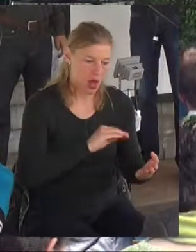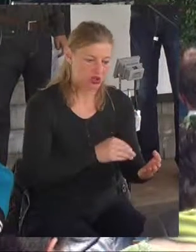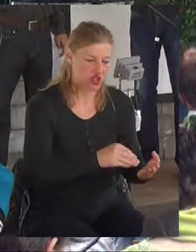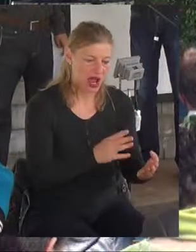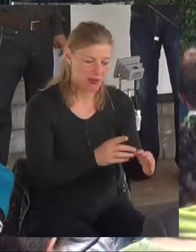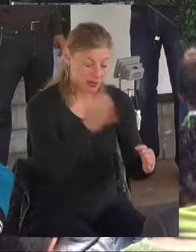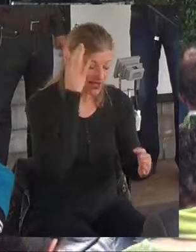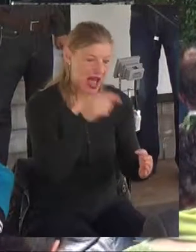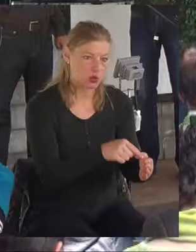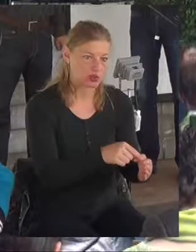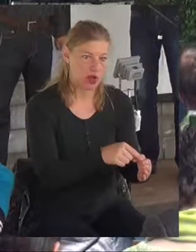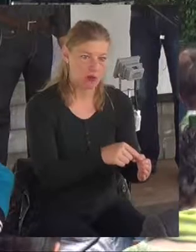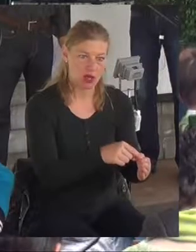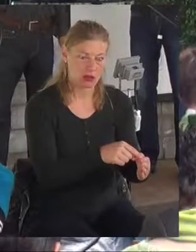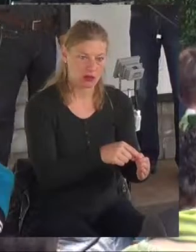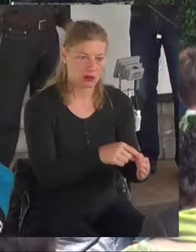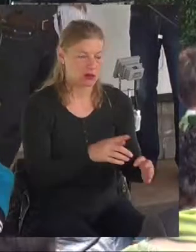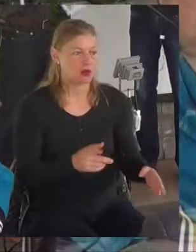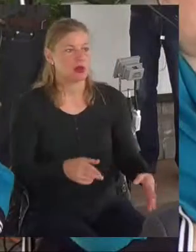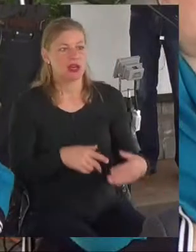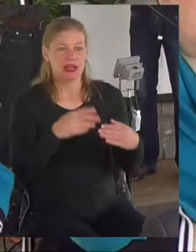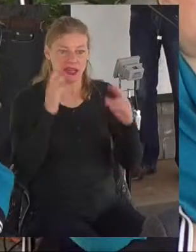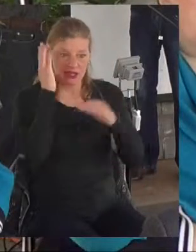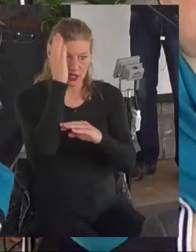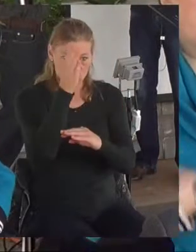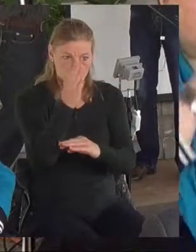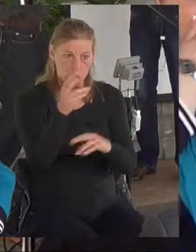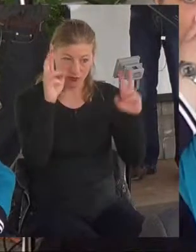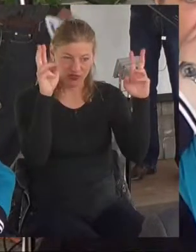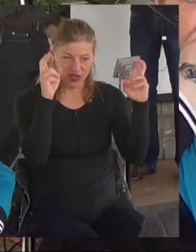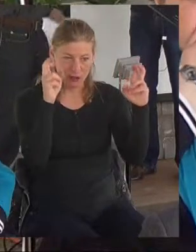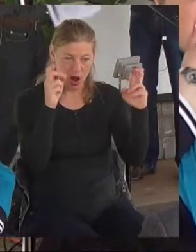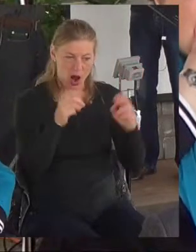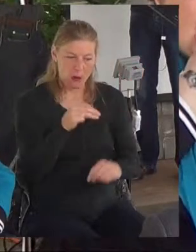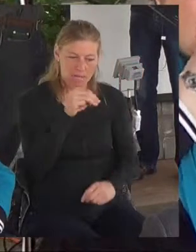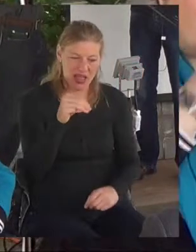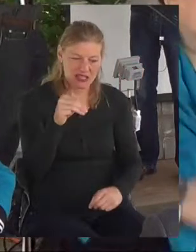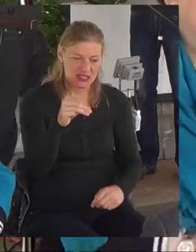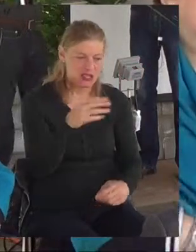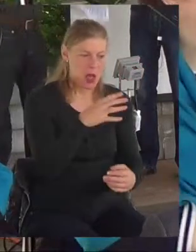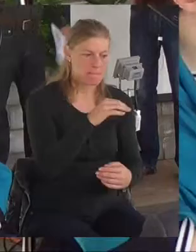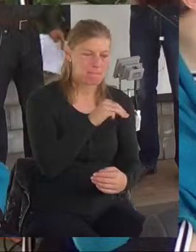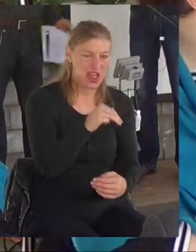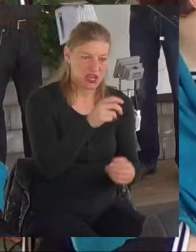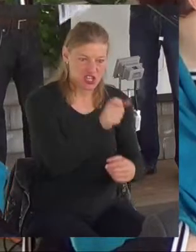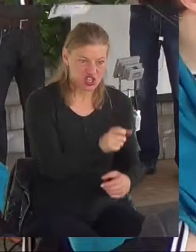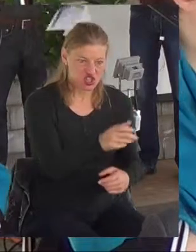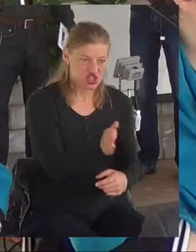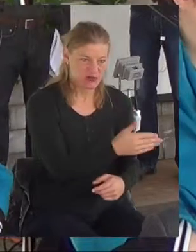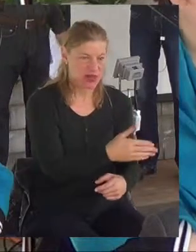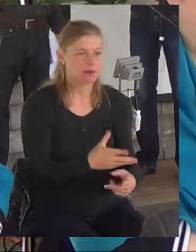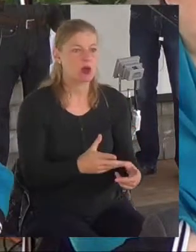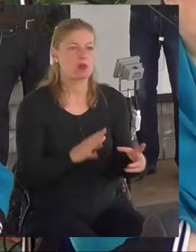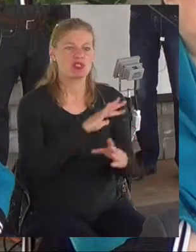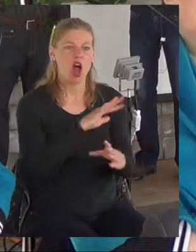Und das wird in Zukunft das Thema sein. Und es ist wichtig, solche Portale, wie wir jetzt auch machen, alles zu